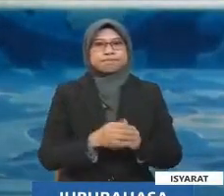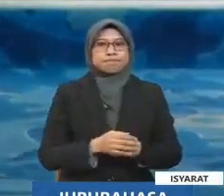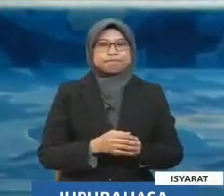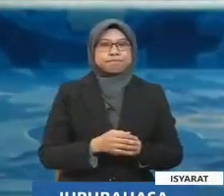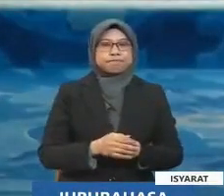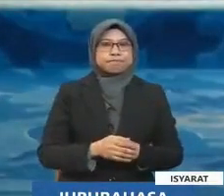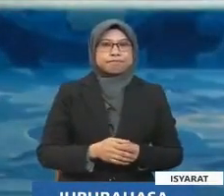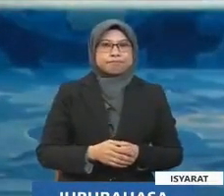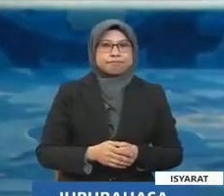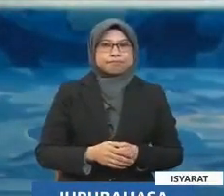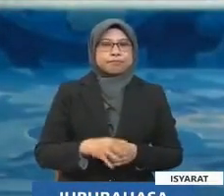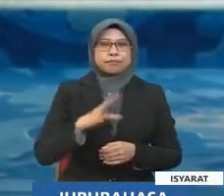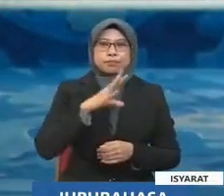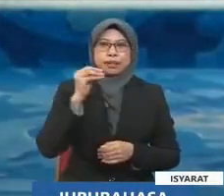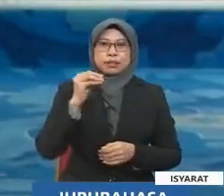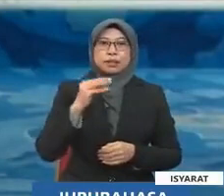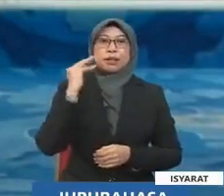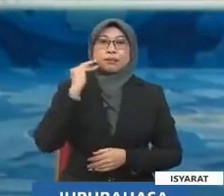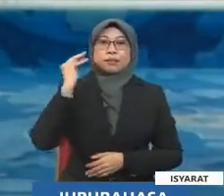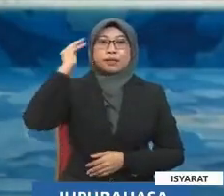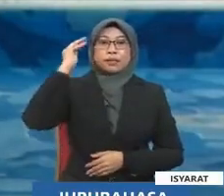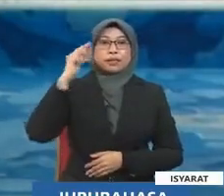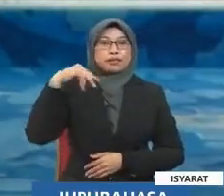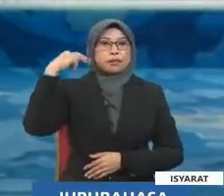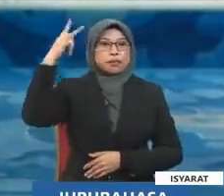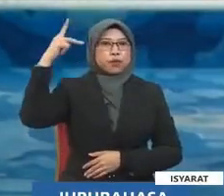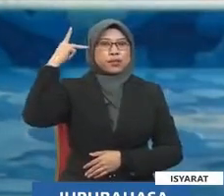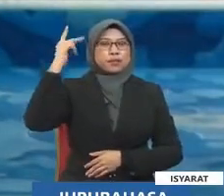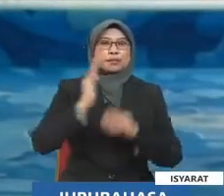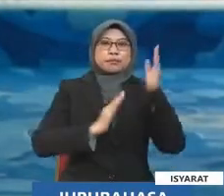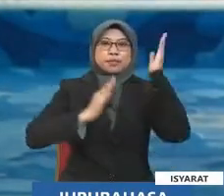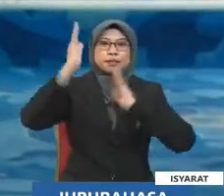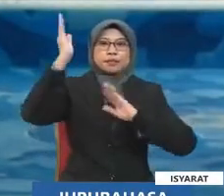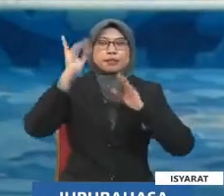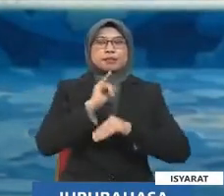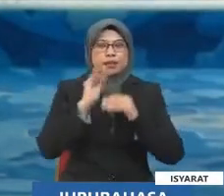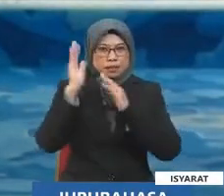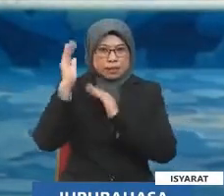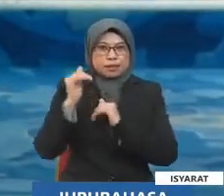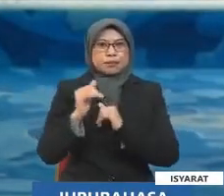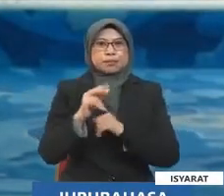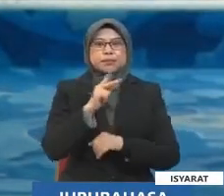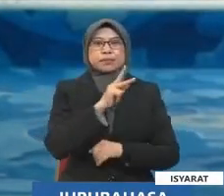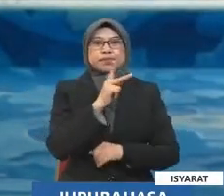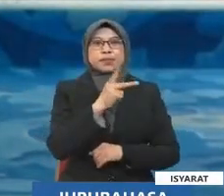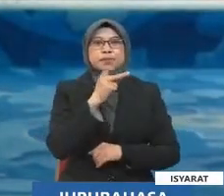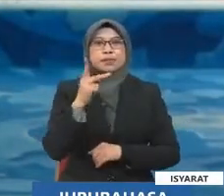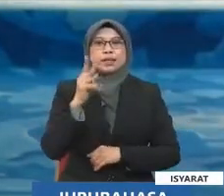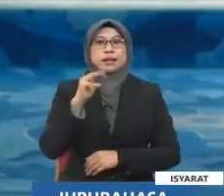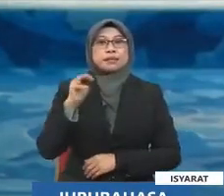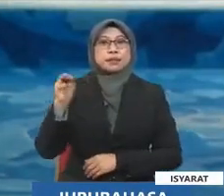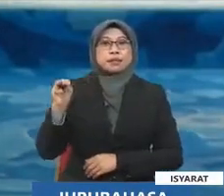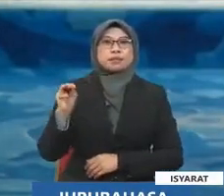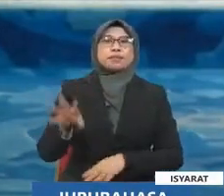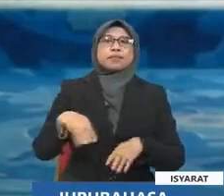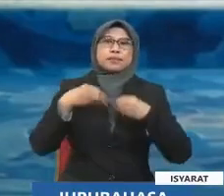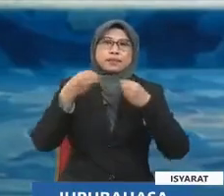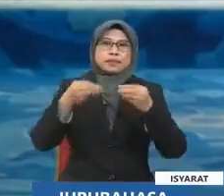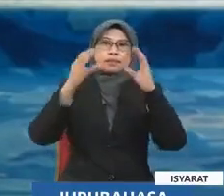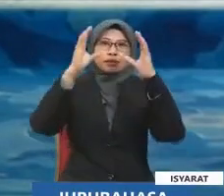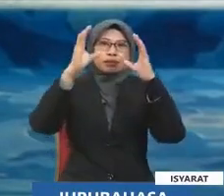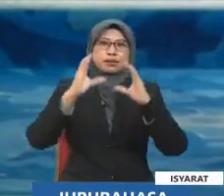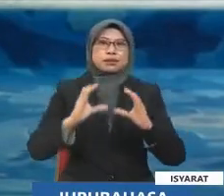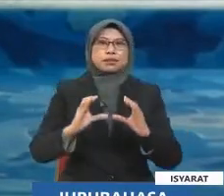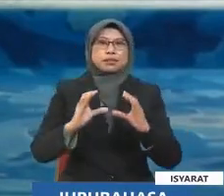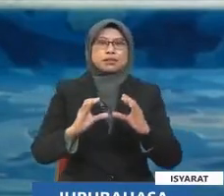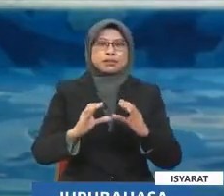dan dengan yang dikatakan kematangan politik Malaysia, saya harap Kementerian Penerangan Komunikasi ini berilah pendekatan